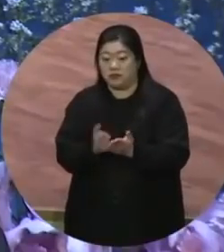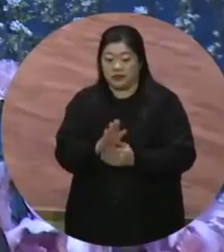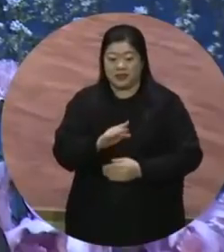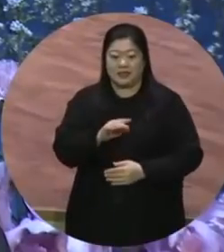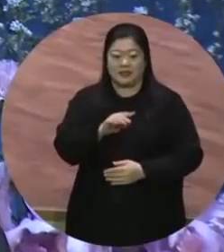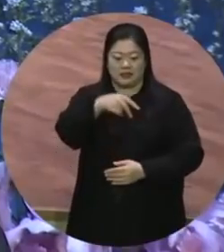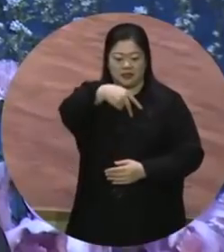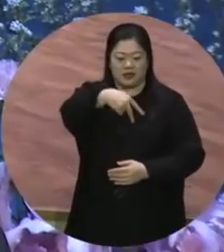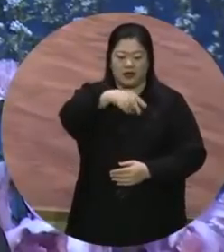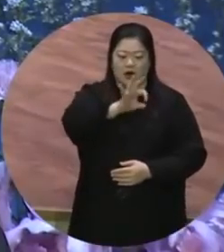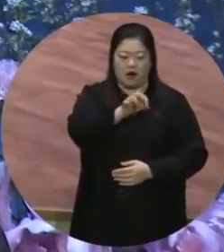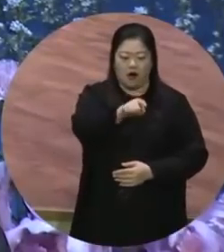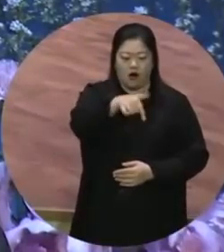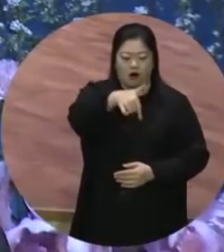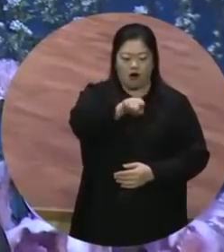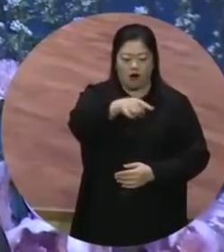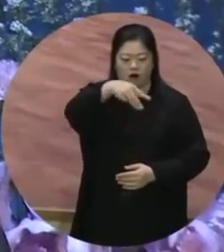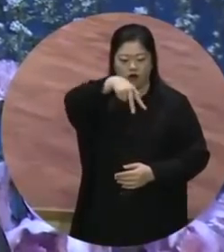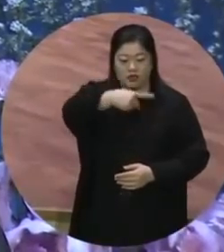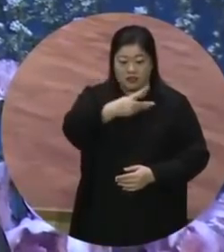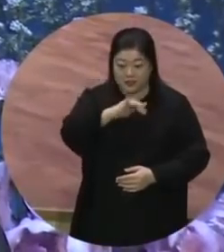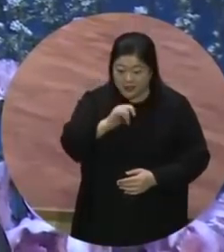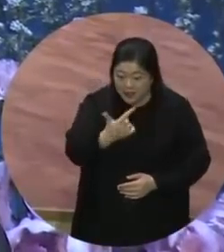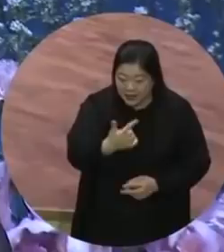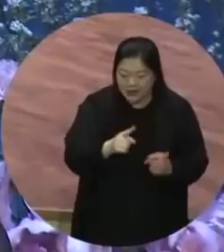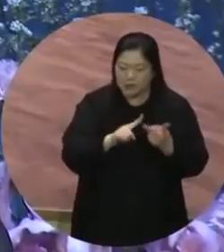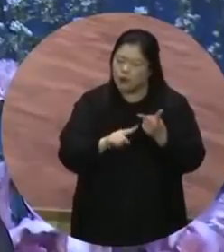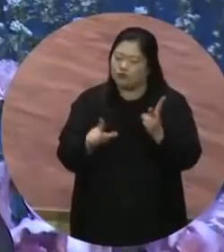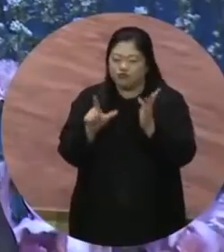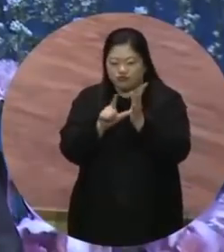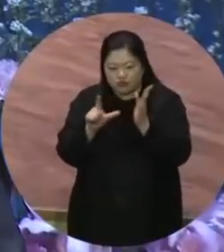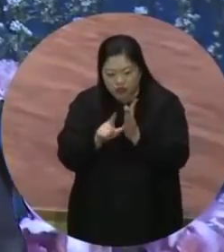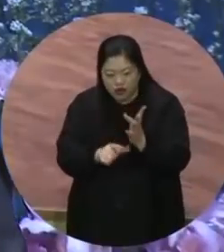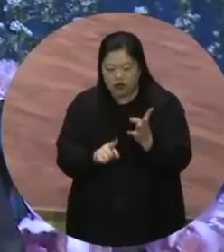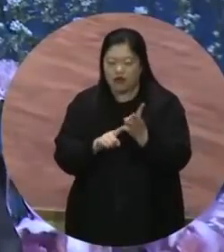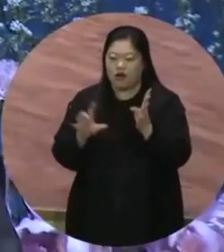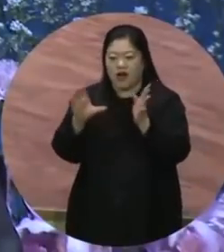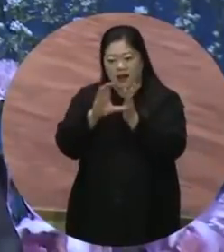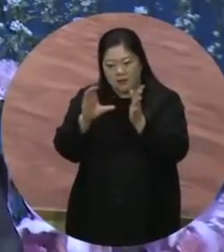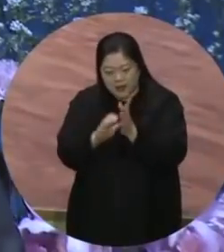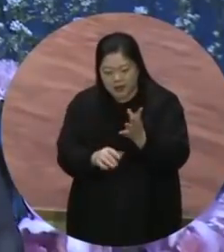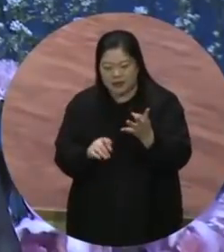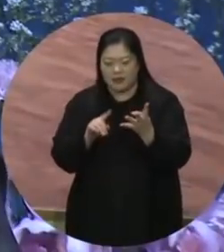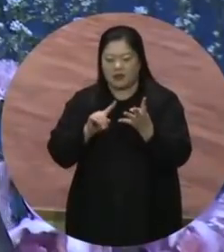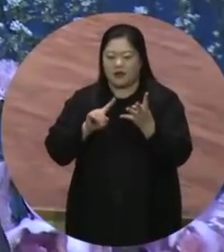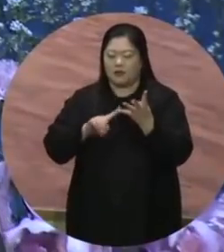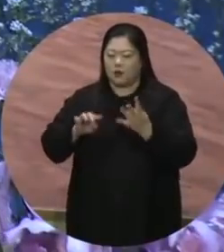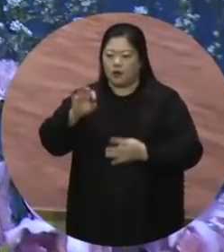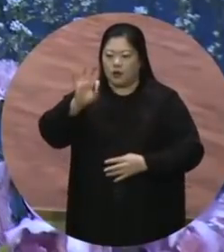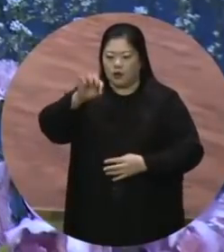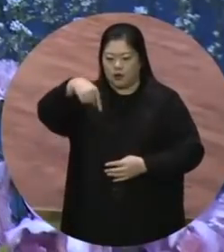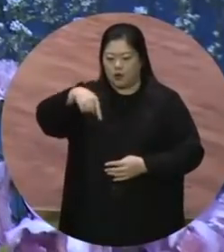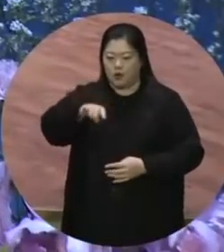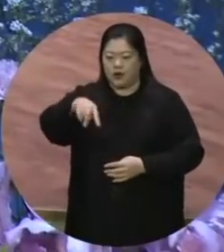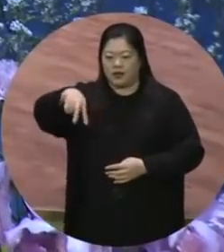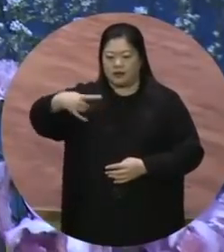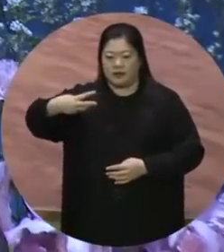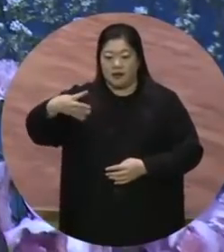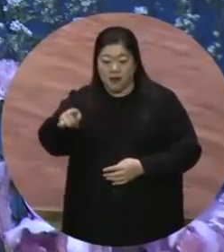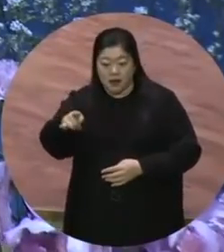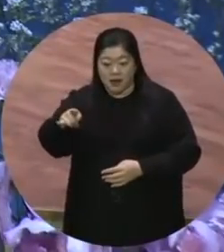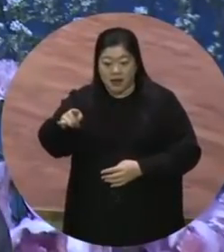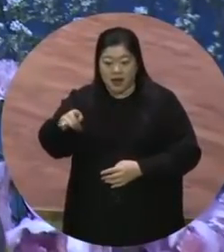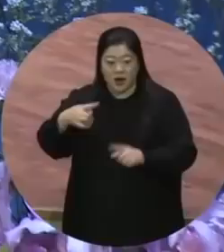어거스틴을 비롯해서 루터, 칼빈, 요한 웨슬레와 같은 이런